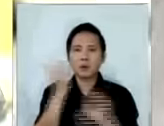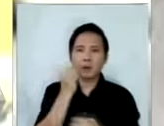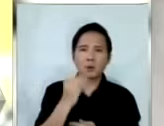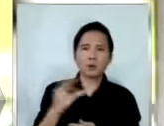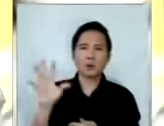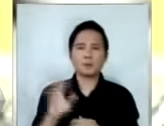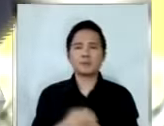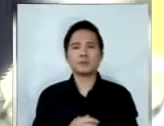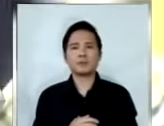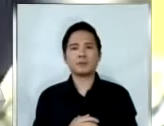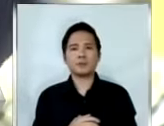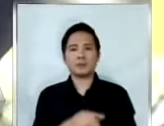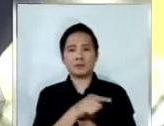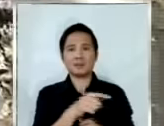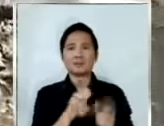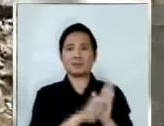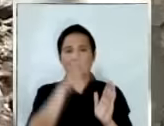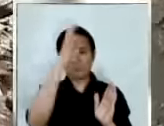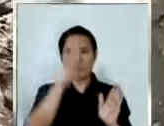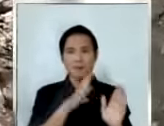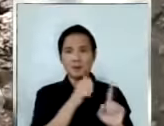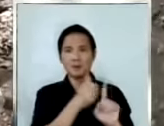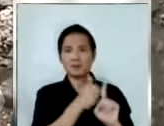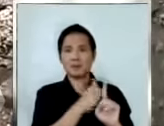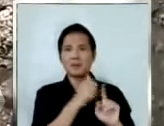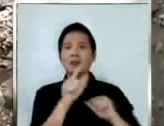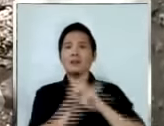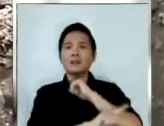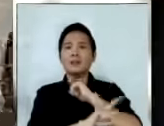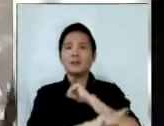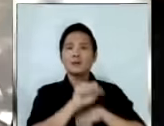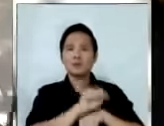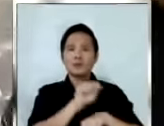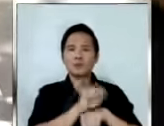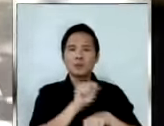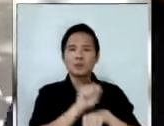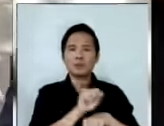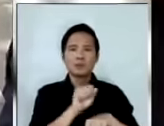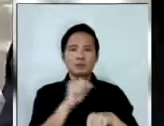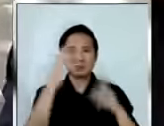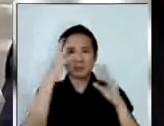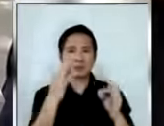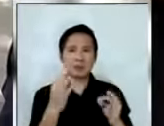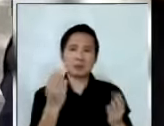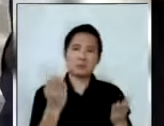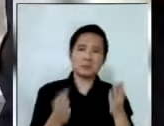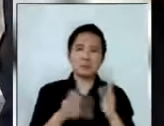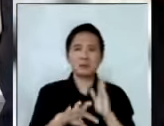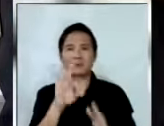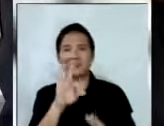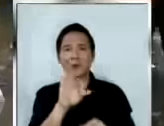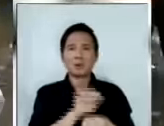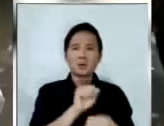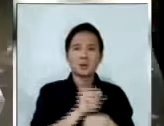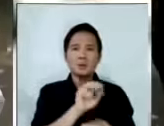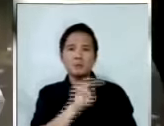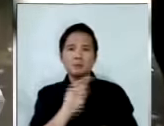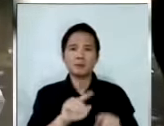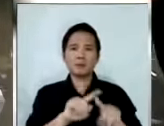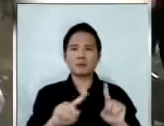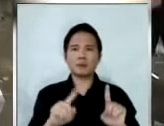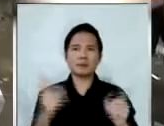sa Leyte at nagbaka sakaling makahanap ng trabaho dito sa Metro Manila. Pero inabot na ng COVID-19 pandemic at lockdown. Hindi